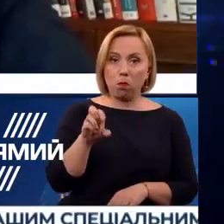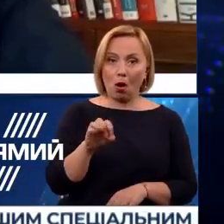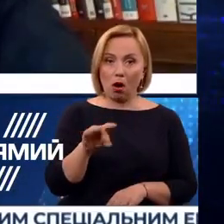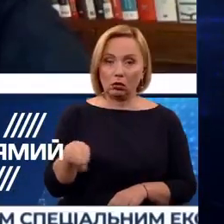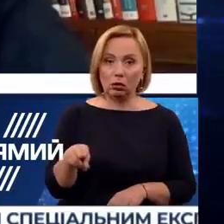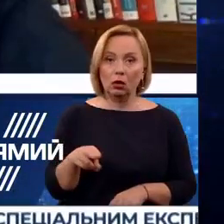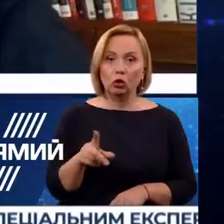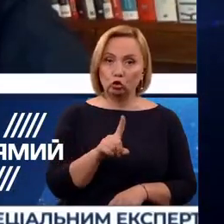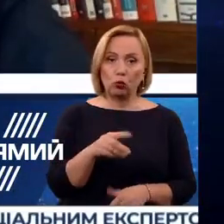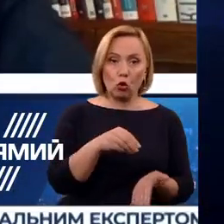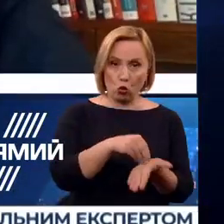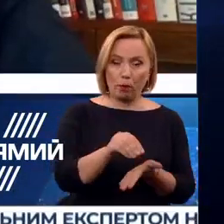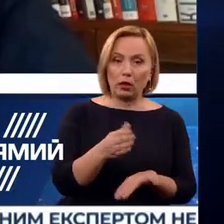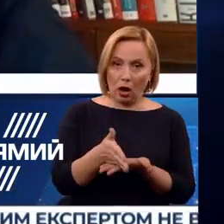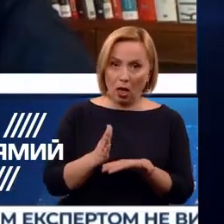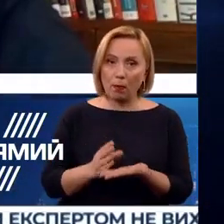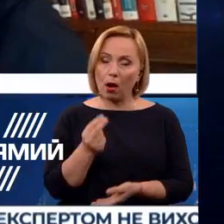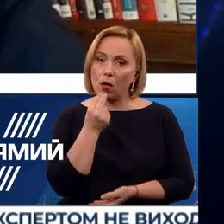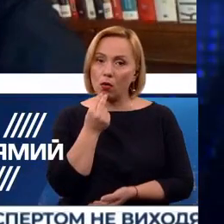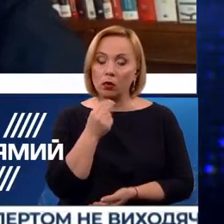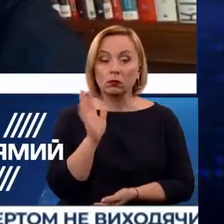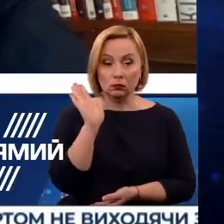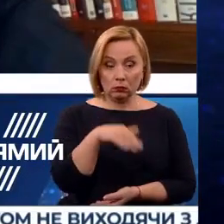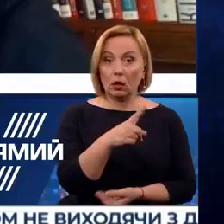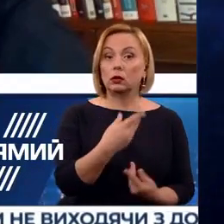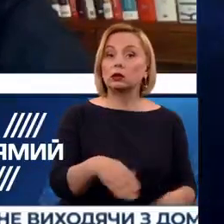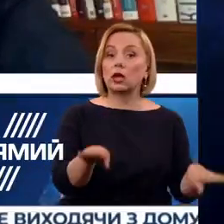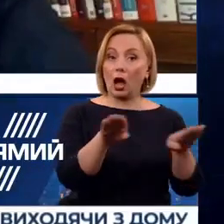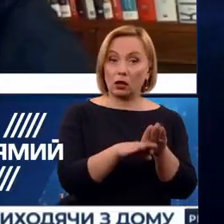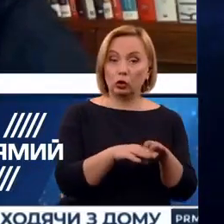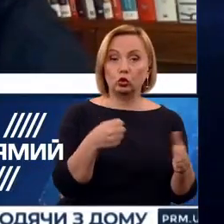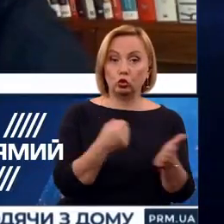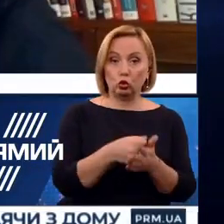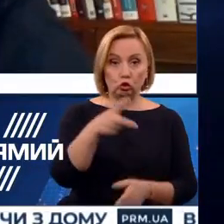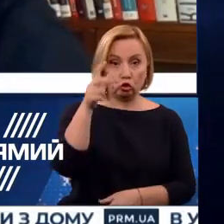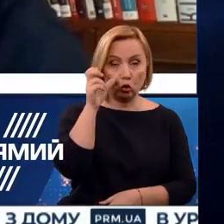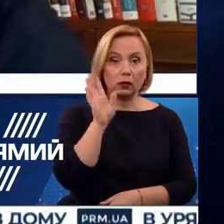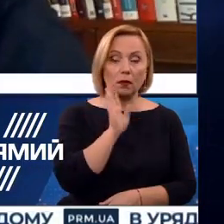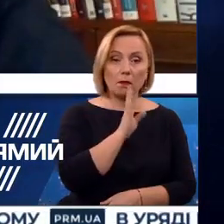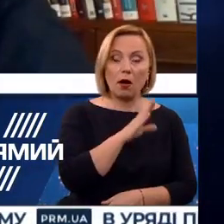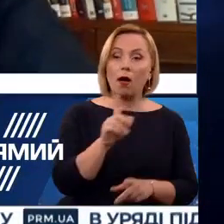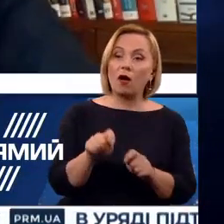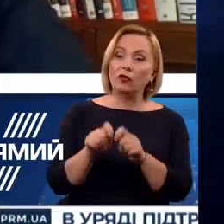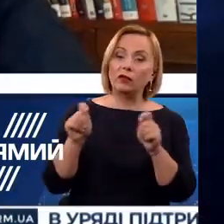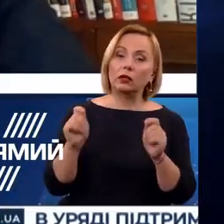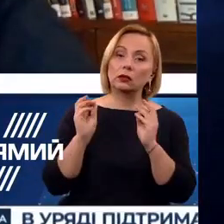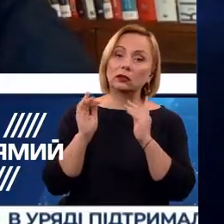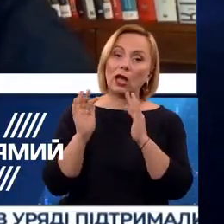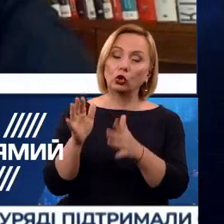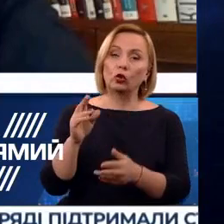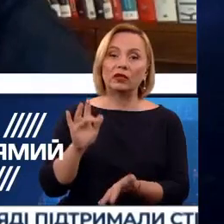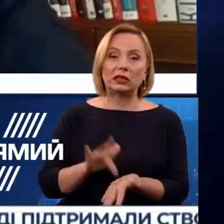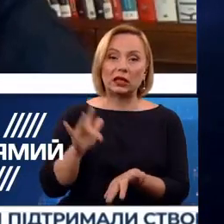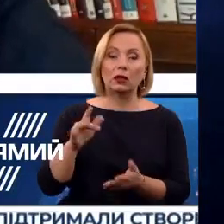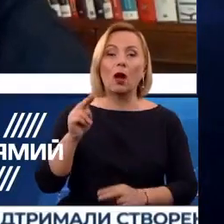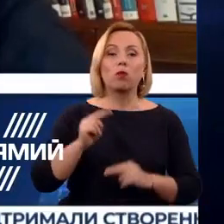хліба купити і за комуналку заплатити. Тому хай ломбарди закриють до чортової матері, а відкриють краще садові центри і будівельні